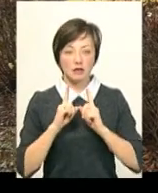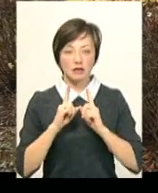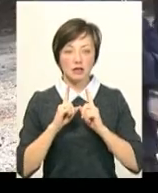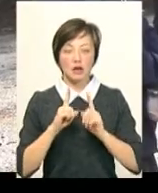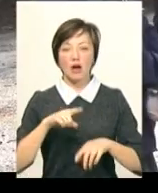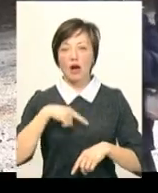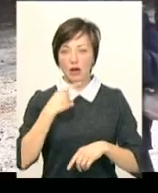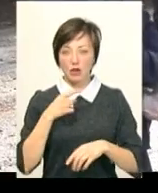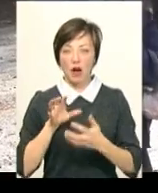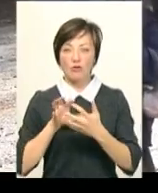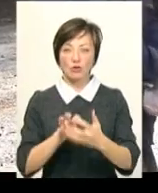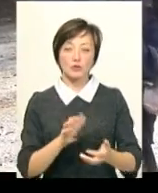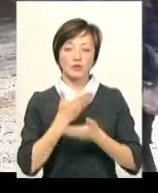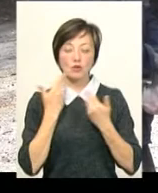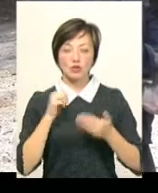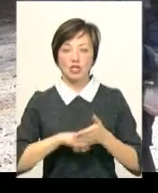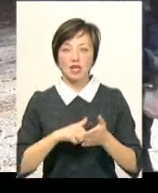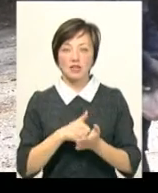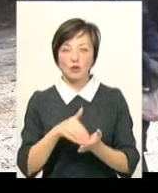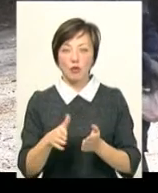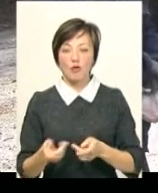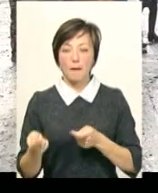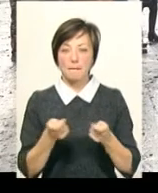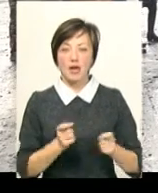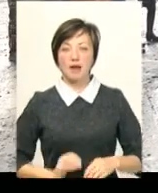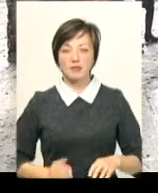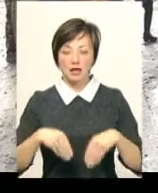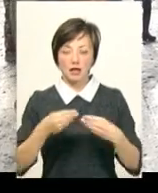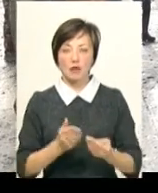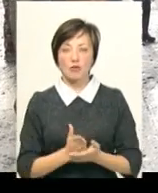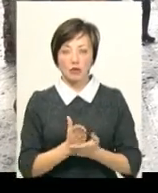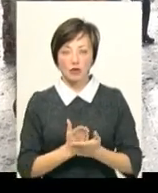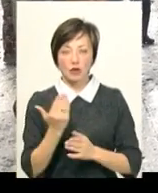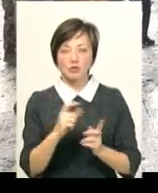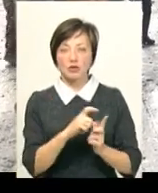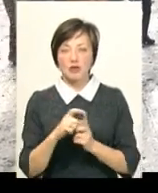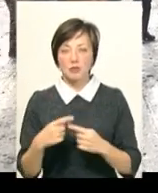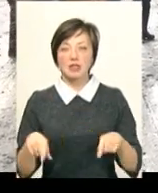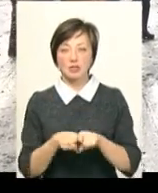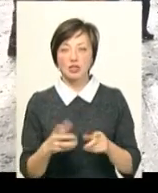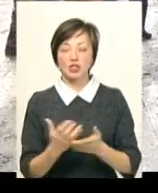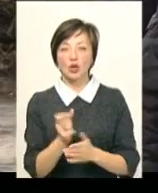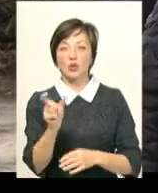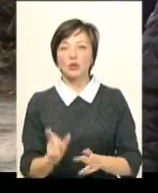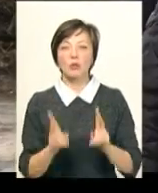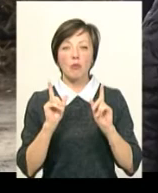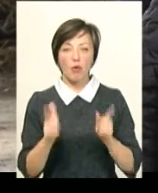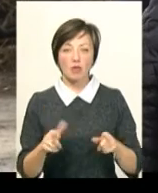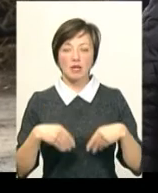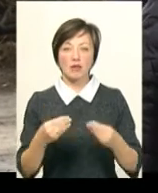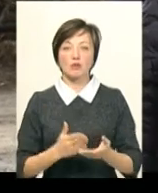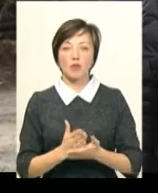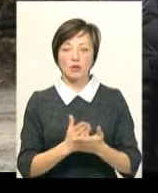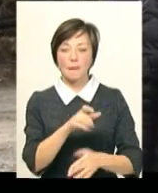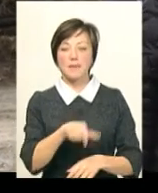Красуцький каже, автобус відсутній через відмову перевізника у наданні послуг. Та за його словами, все ж знайшли людину, котра погодилась надавати послуги